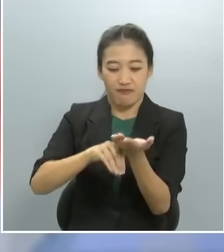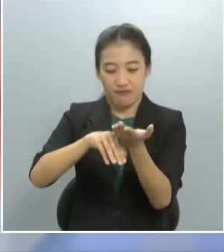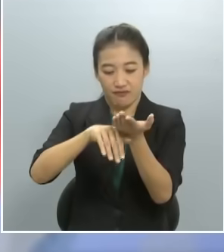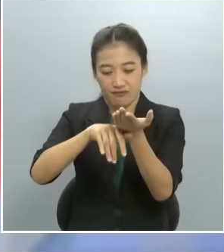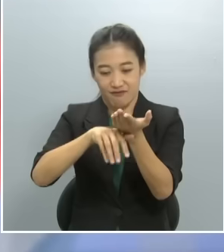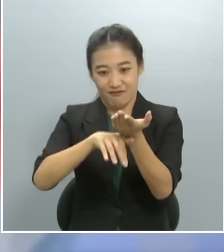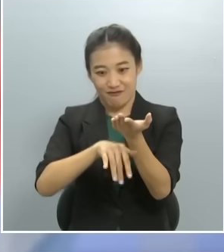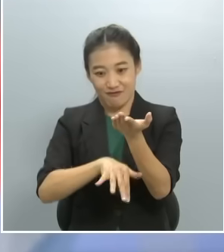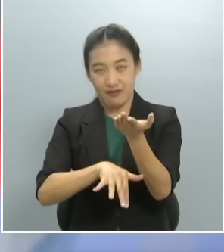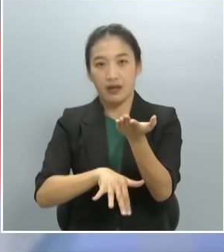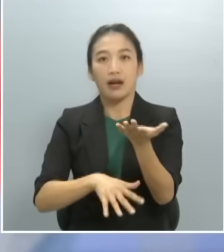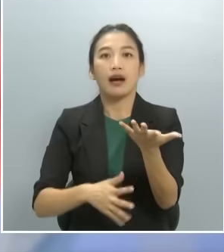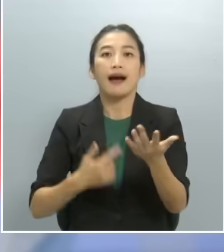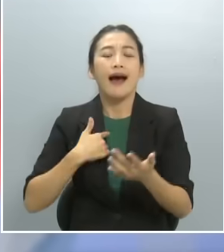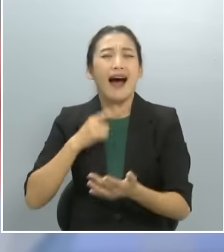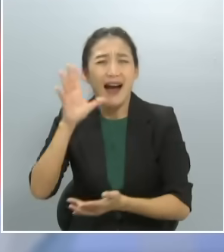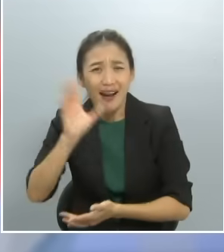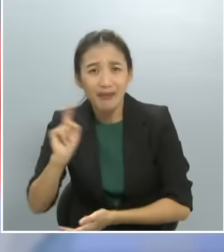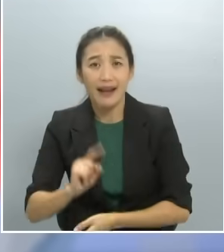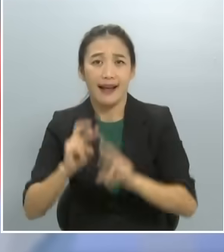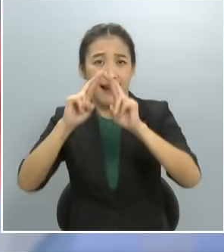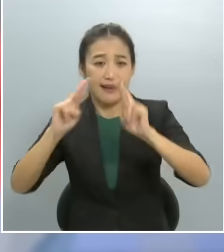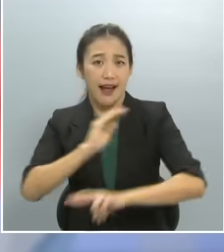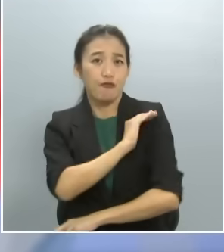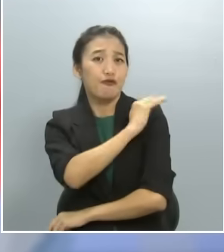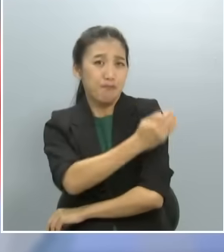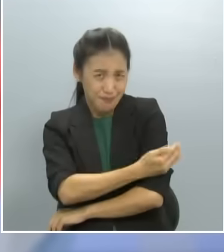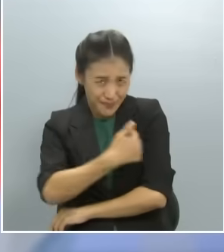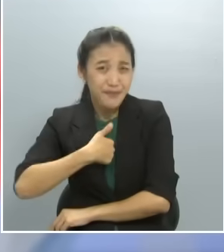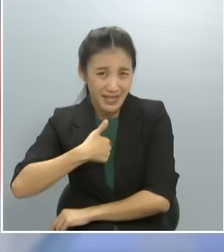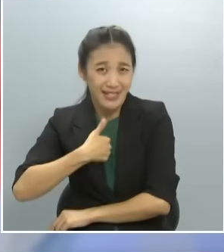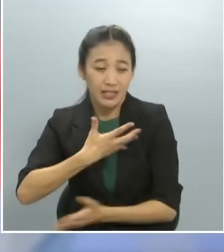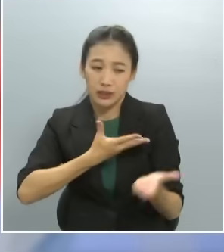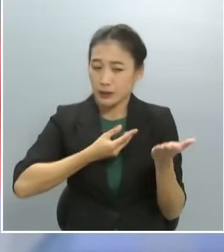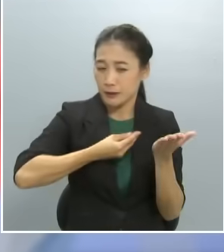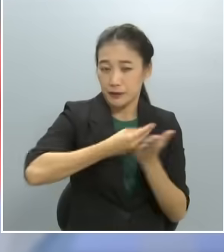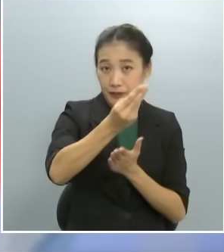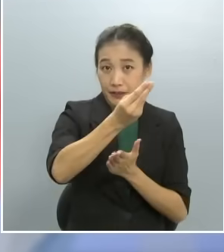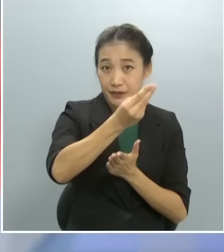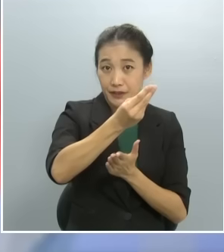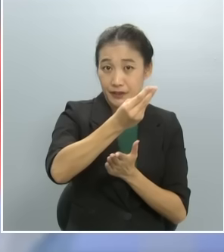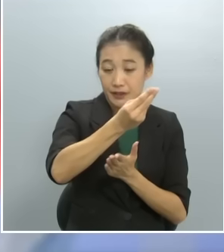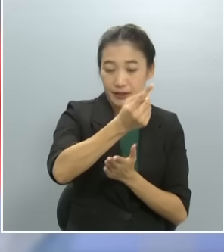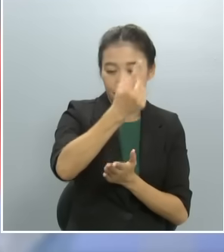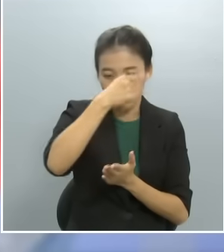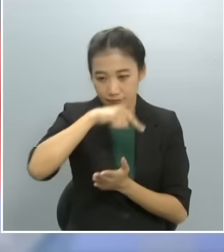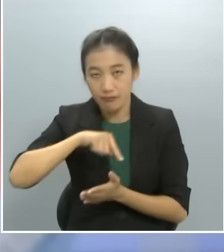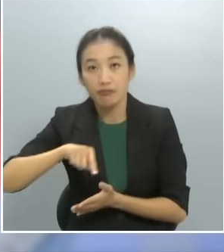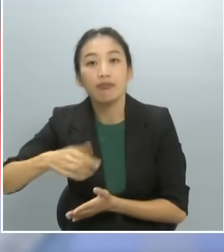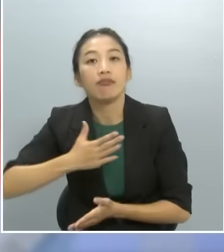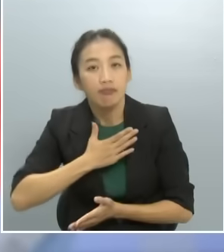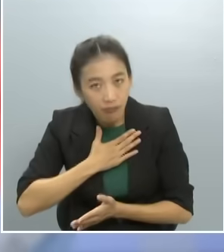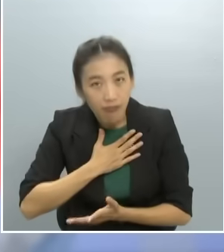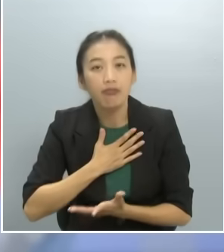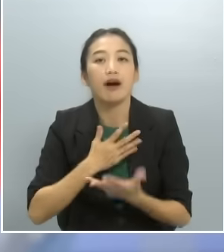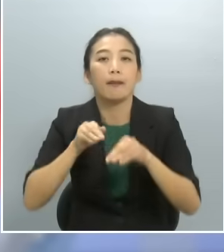แล้วเชื่อมั้ยคุณผู้ชมเรื่องแบบนี้เคยเกิดขึ้นในชีวิตผมเหมือนกันผมใช้ร้านชื่อไอซ์มอนสเตอร์นะฮะผมไปซื้อสิทธิบัตรมาจากทางฝั่งฟิลิปปินส์